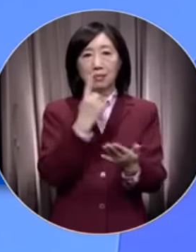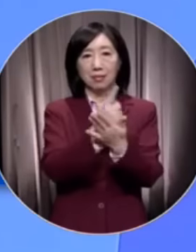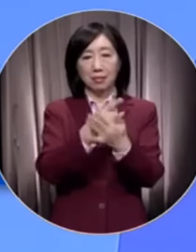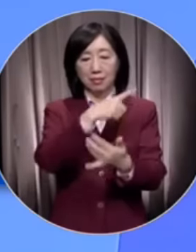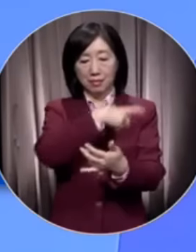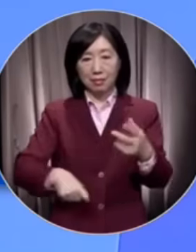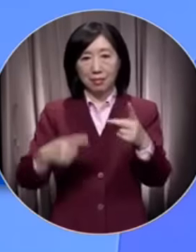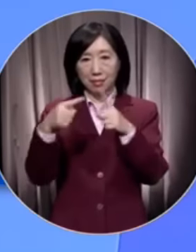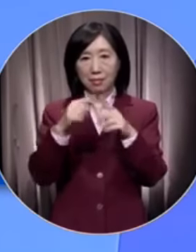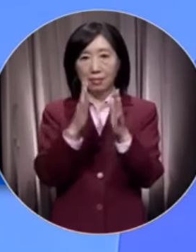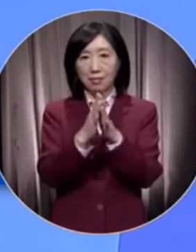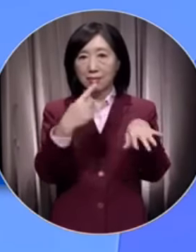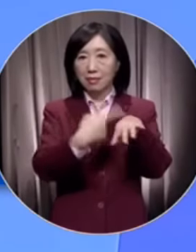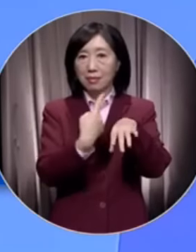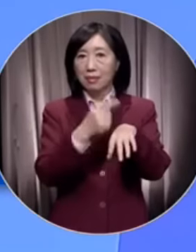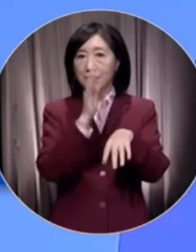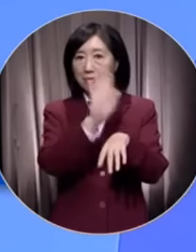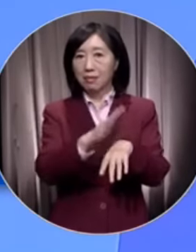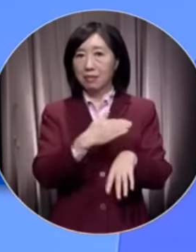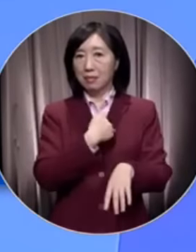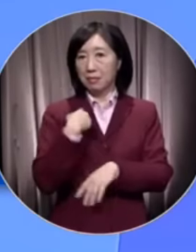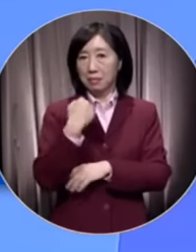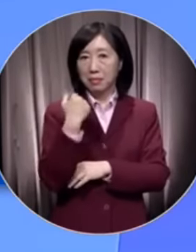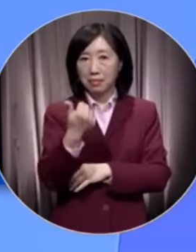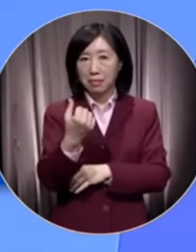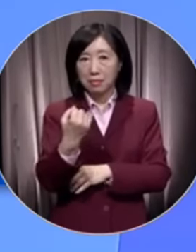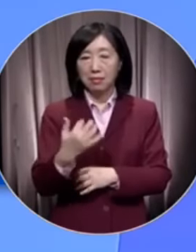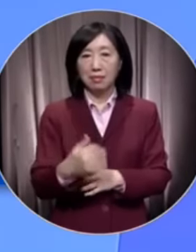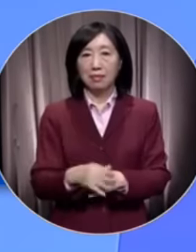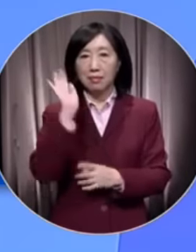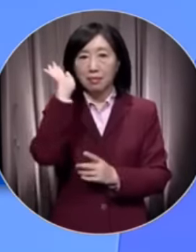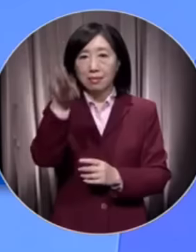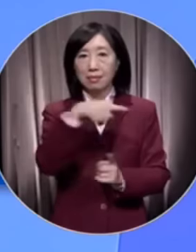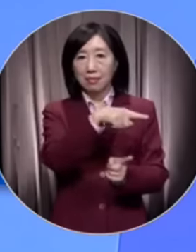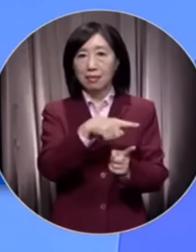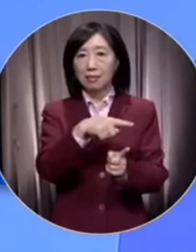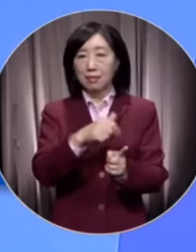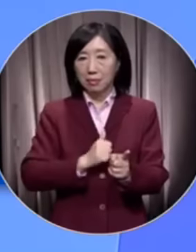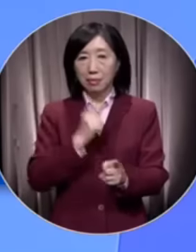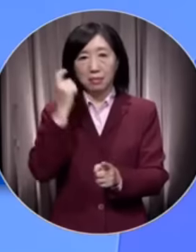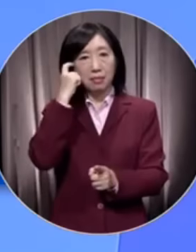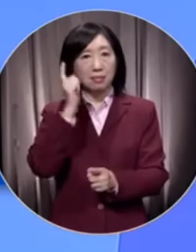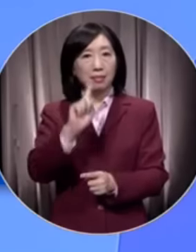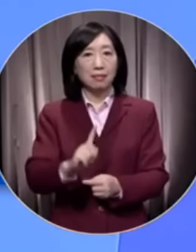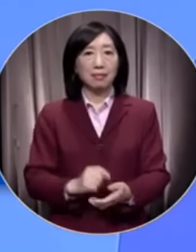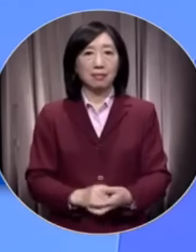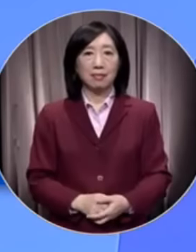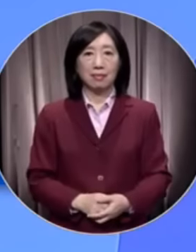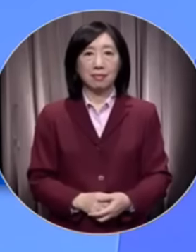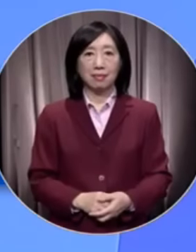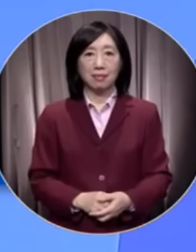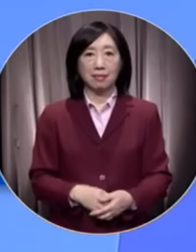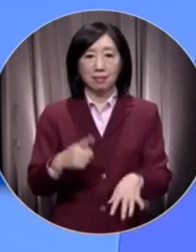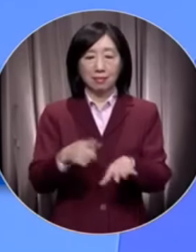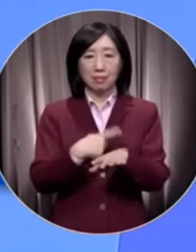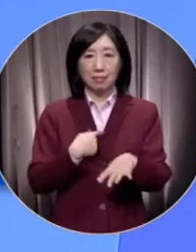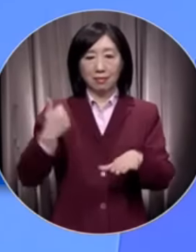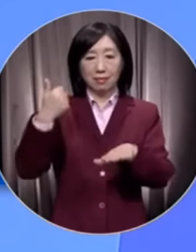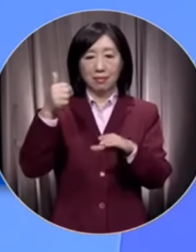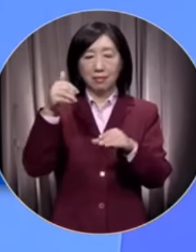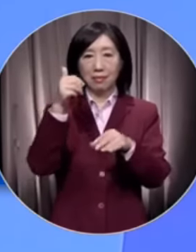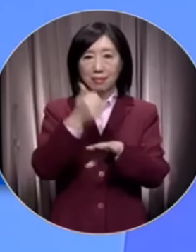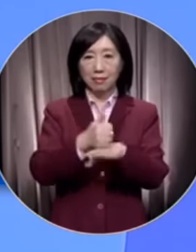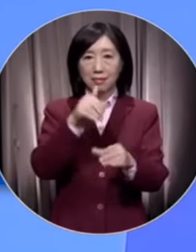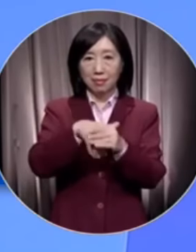格、能力、提出来的政见以及未来他真正的想法。从参选以来，我多次